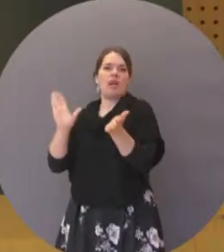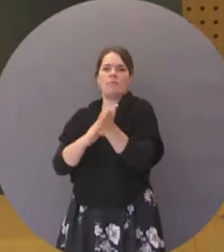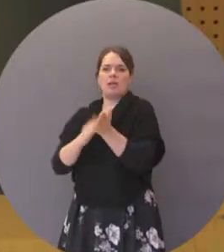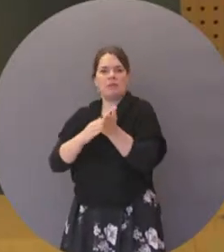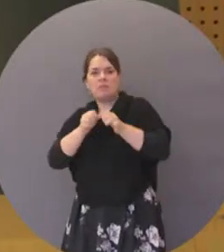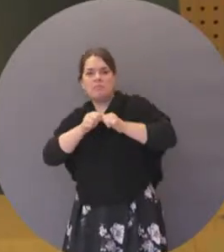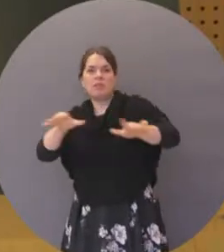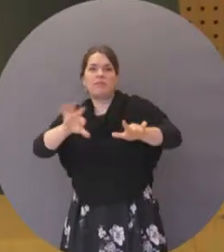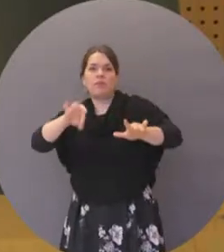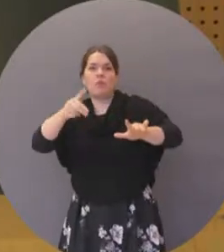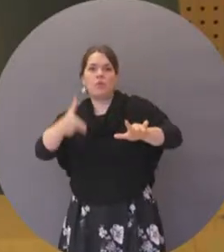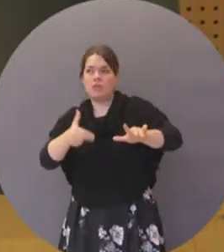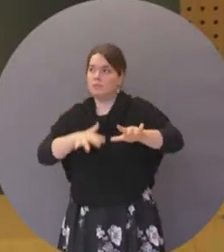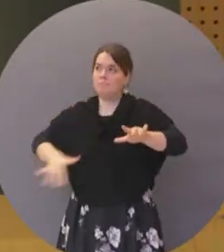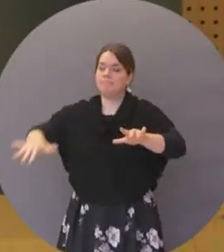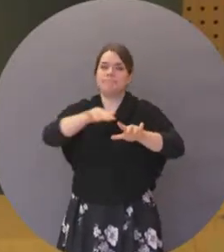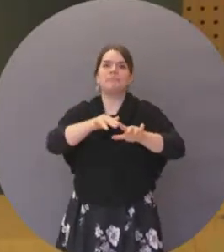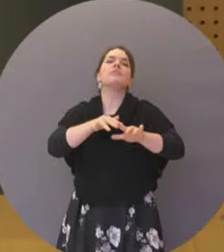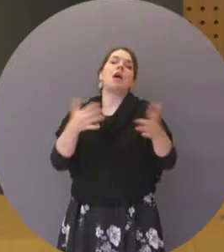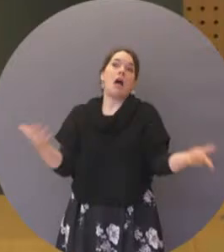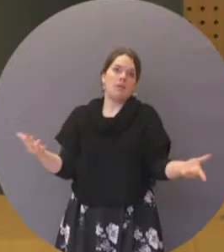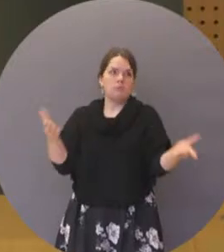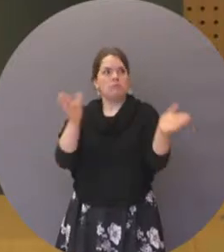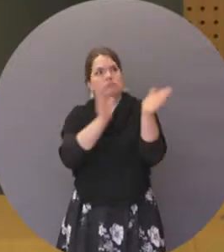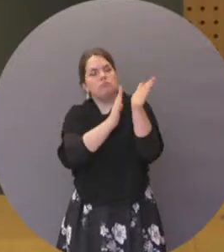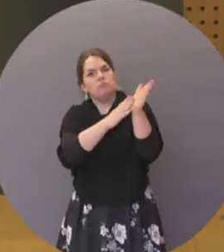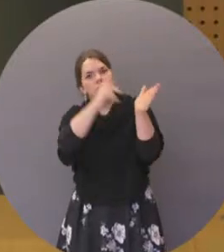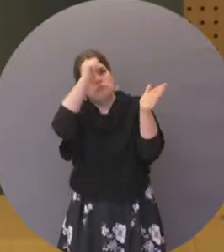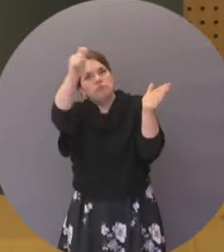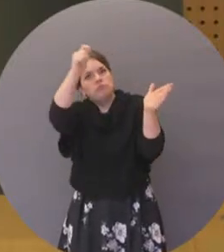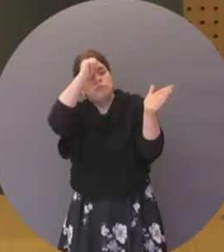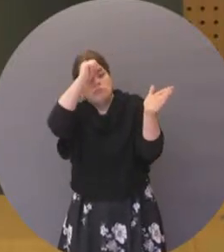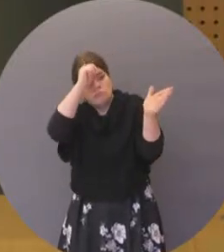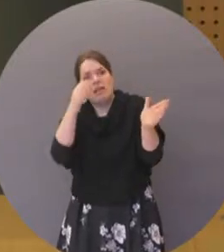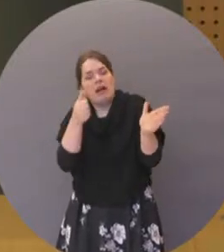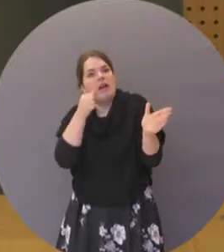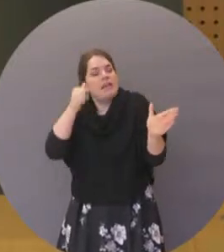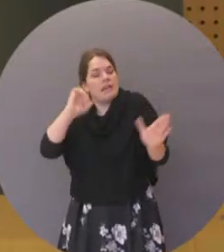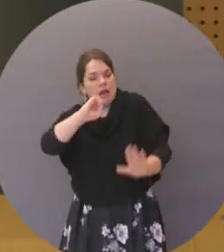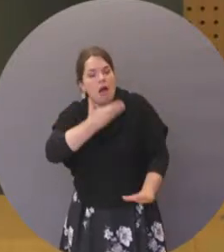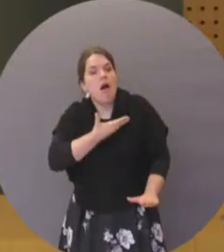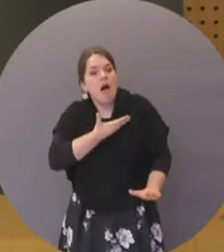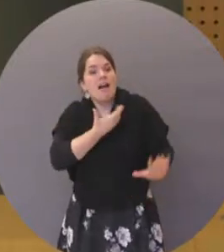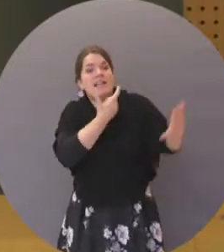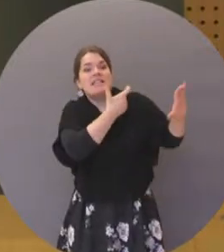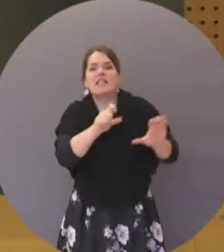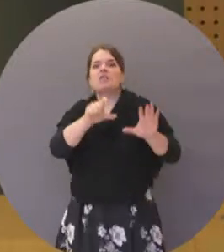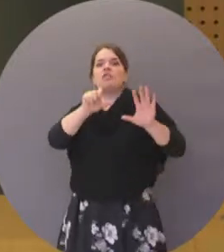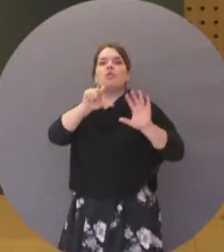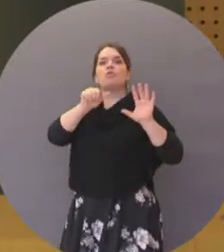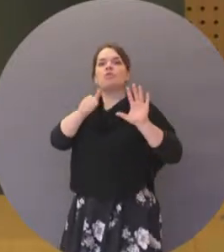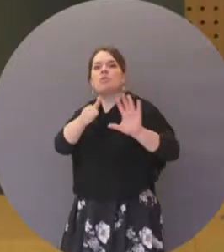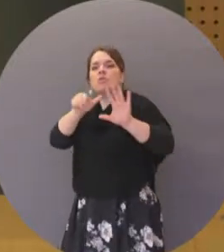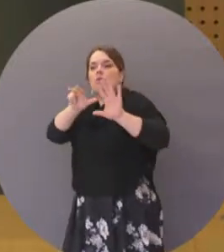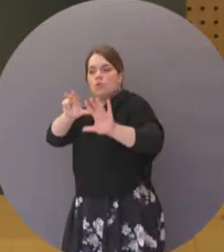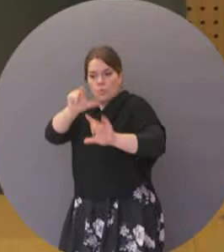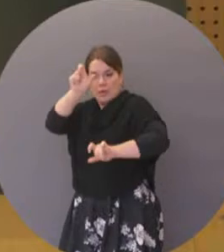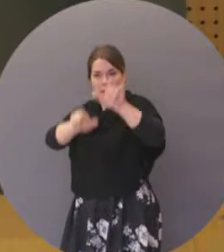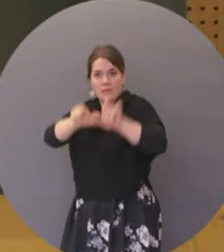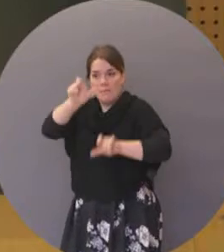collectivité nous nous félicitons d'avoir appris hier que 768 agents de la collectivité avaient reçu